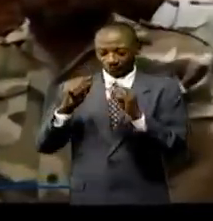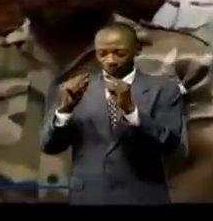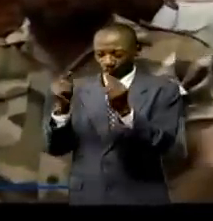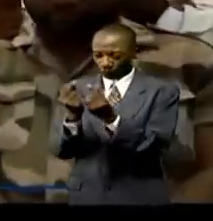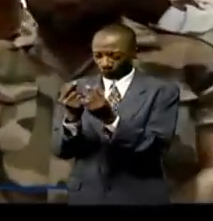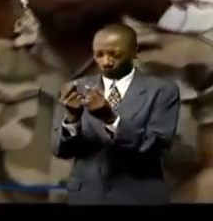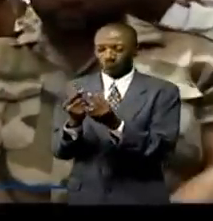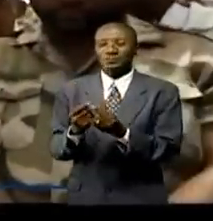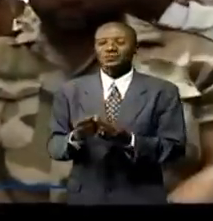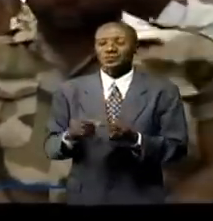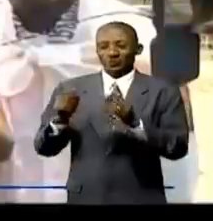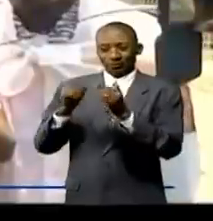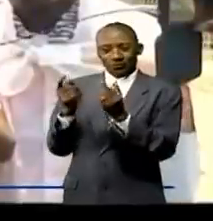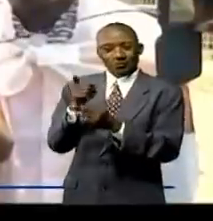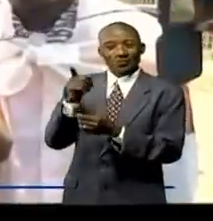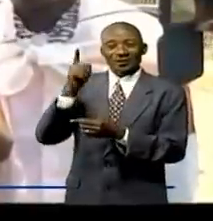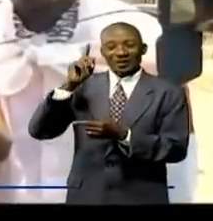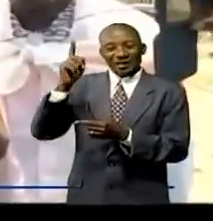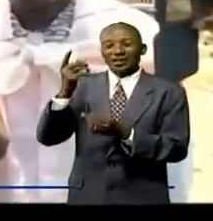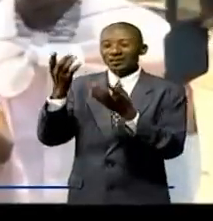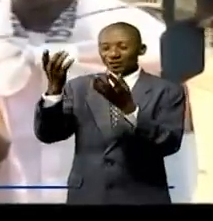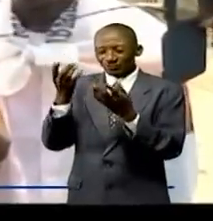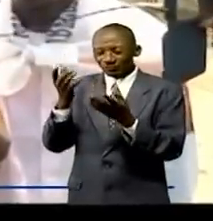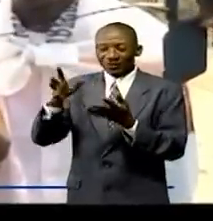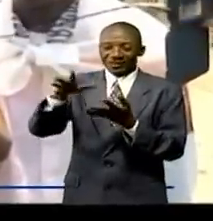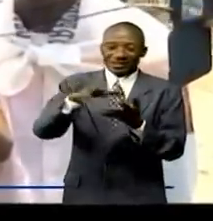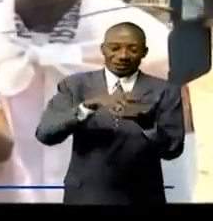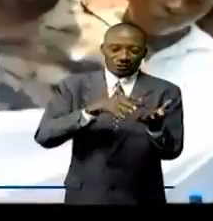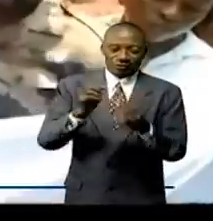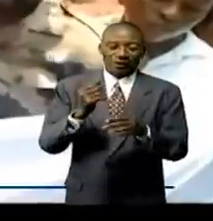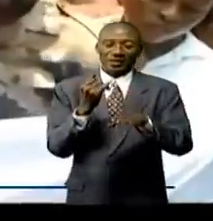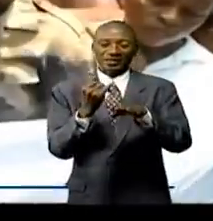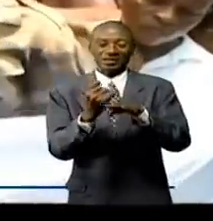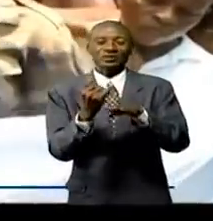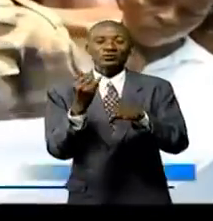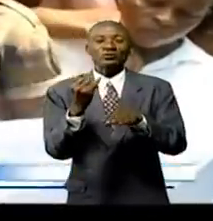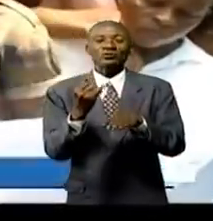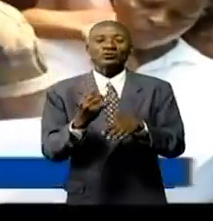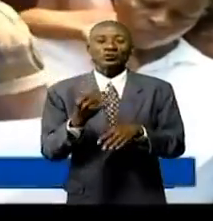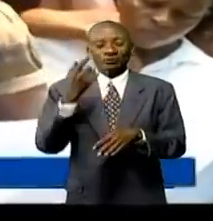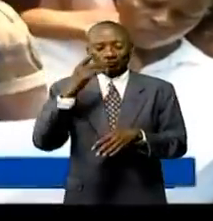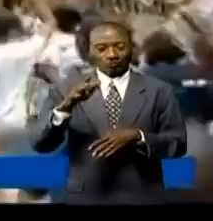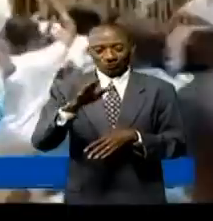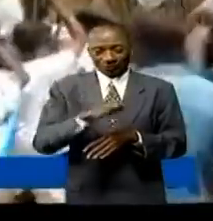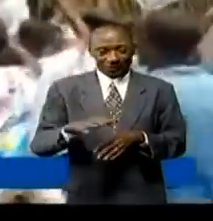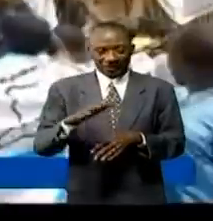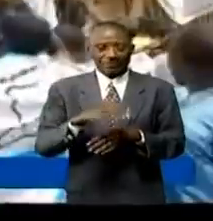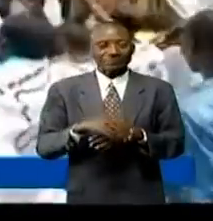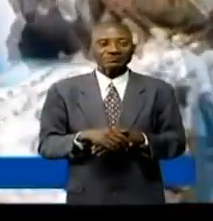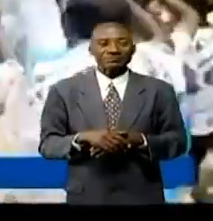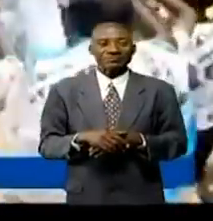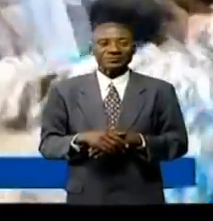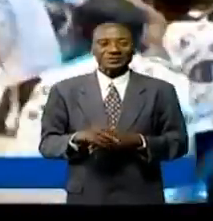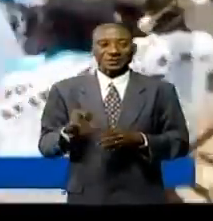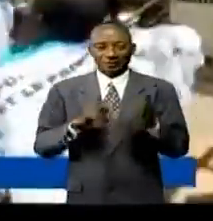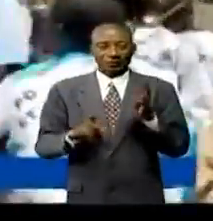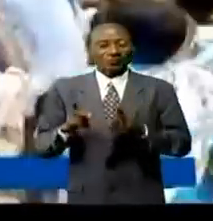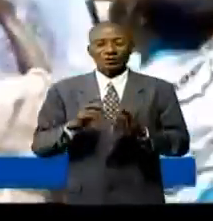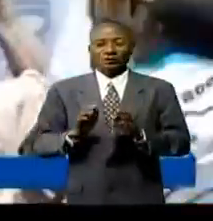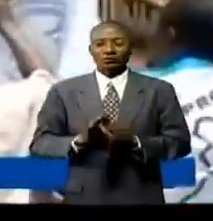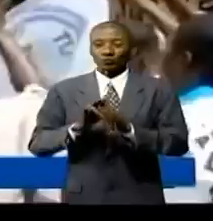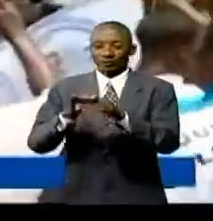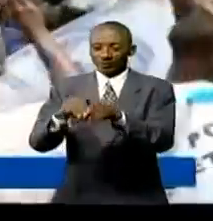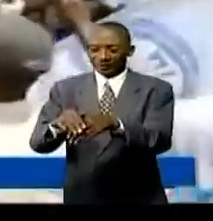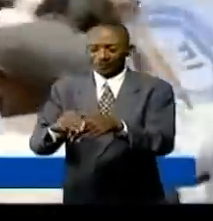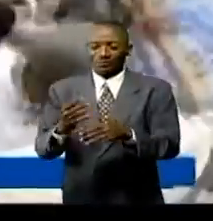entreprise subversive. À cette occasion, la population de cette ville a été invitée à participer massivement au